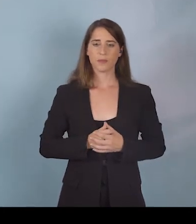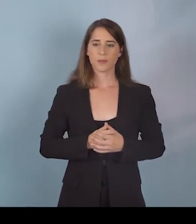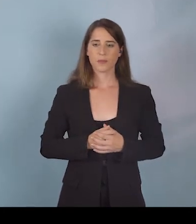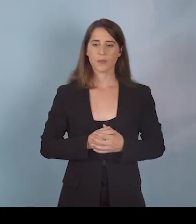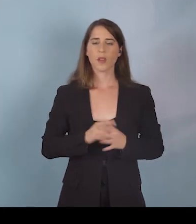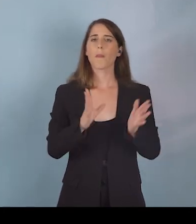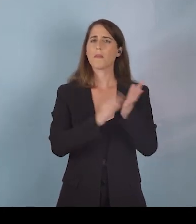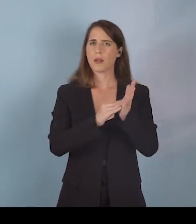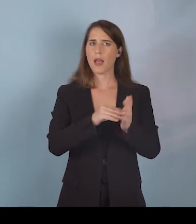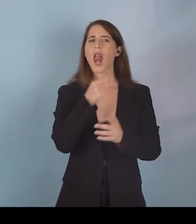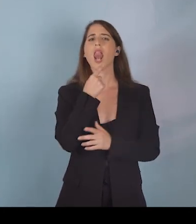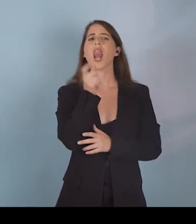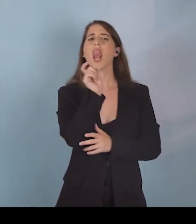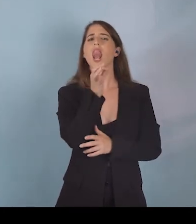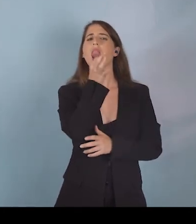πω επίσης